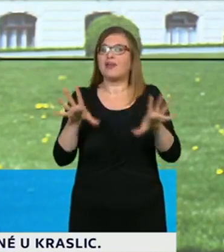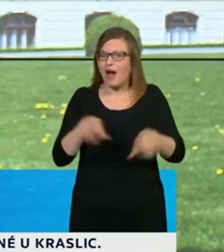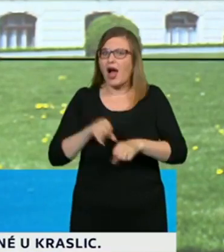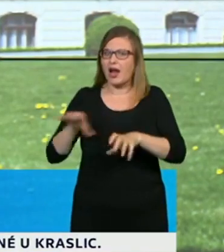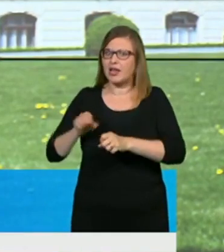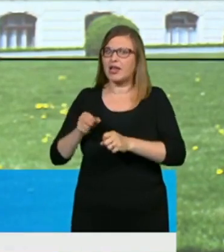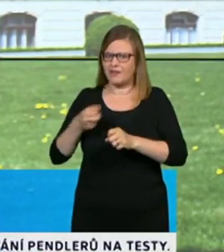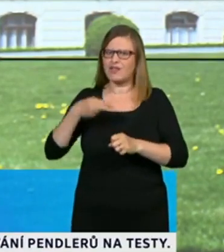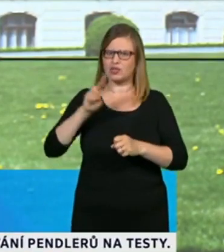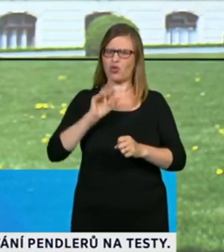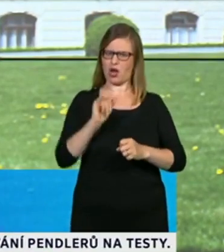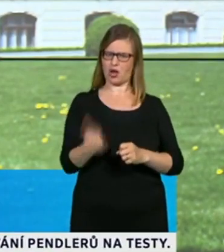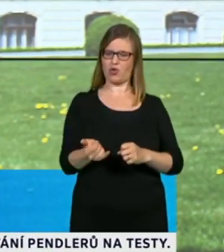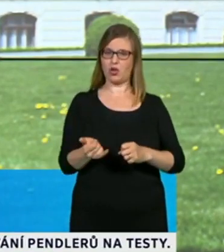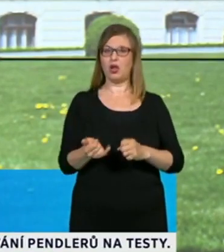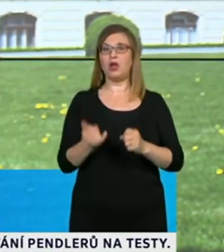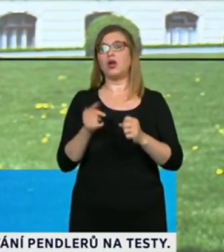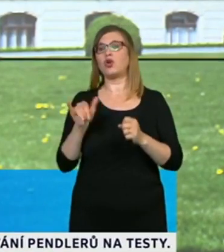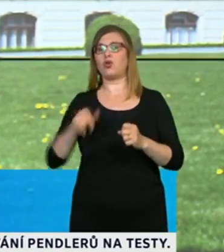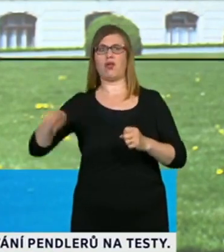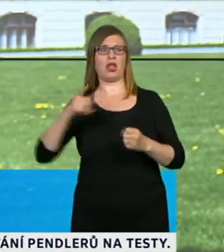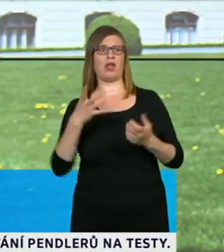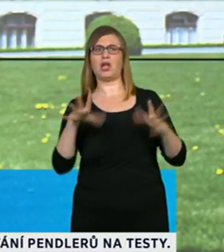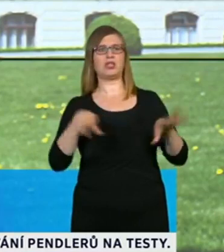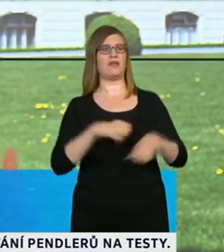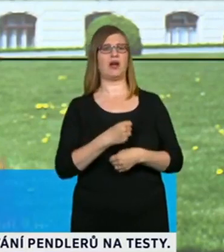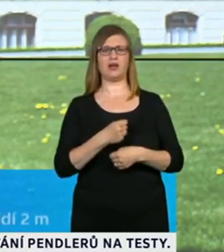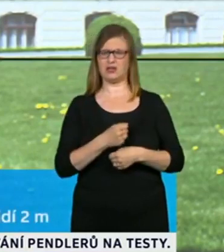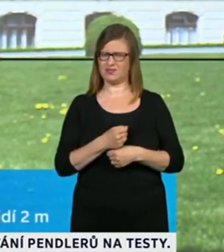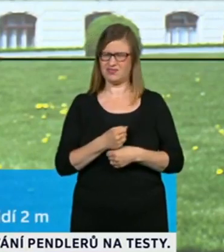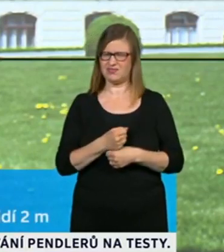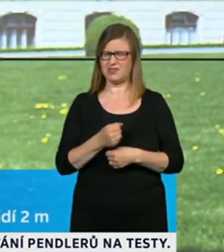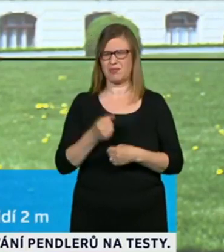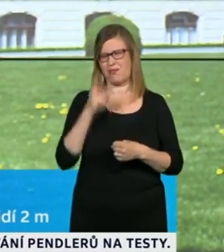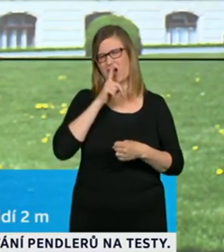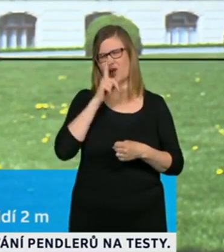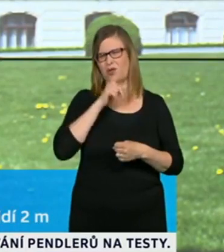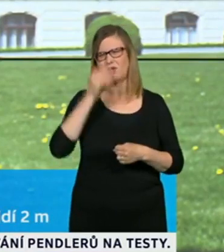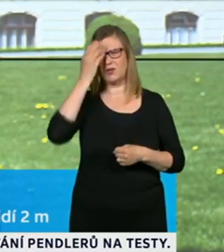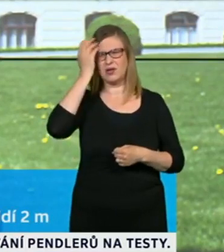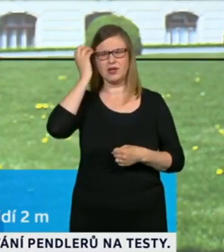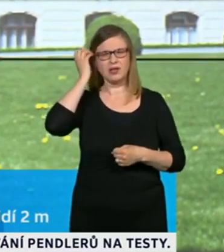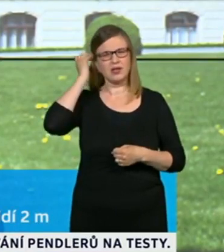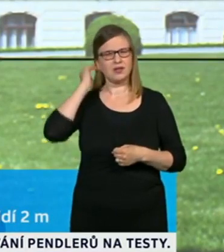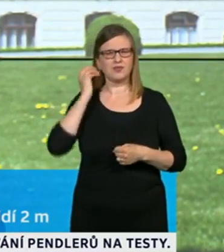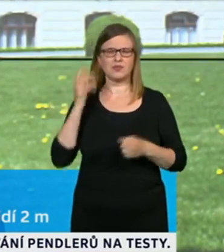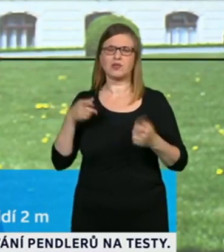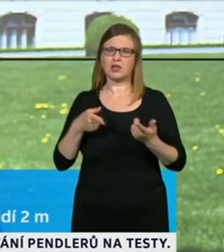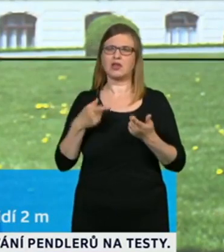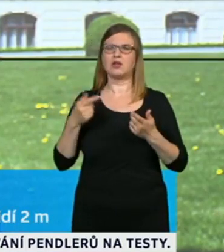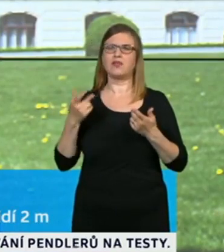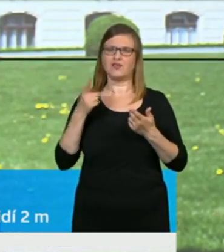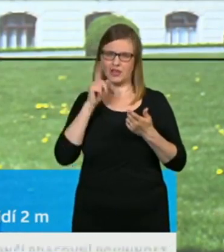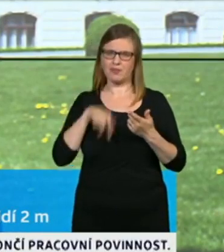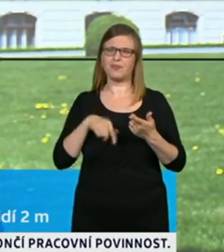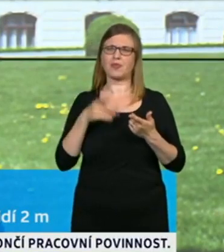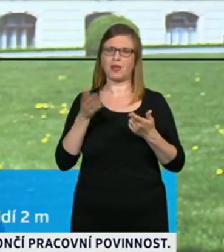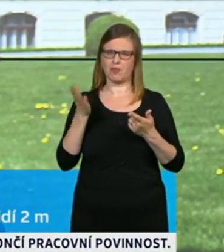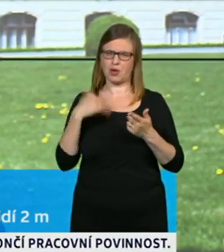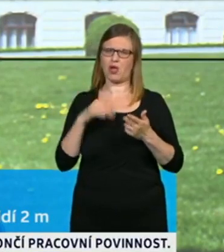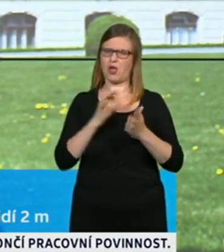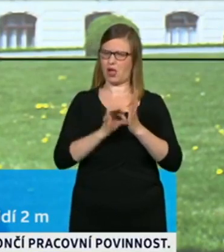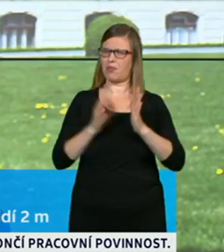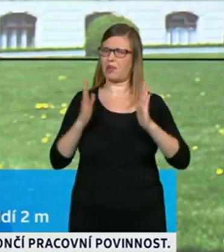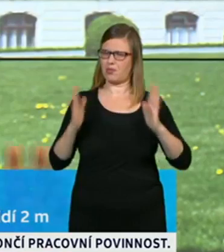samostatně výdělečně činných. Od 11. dubna, kdy se začalo proplácet, tak do konce měsíce přišlo 68